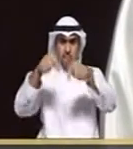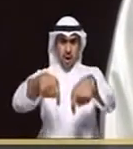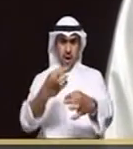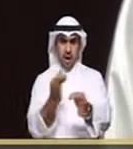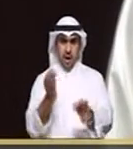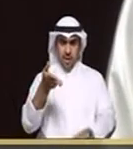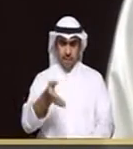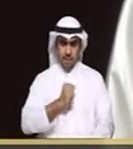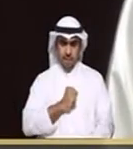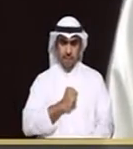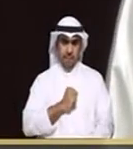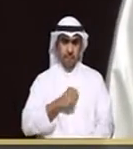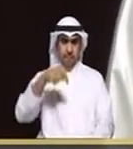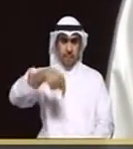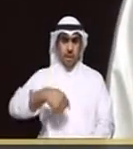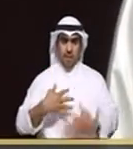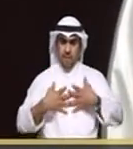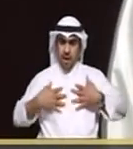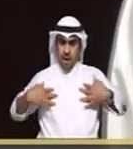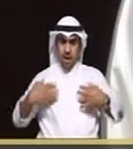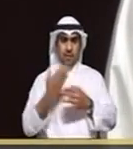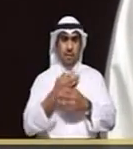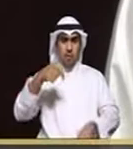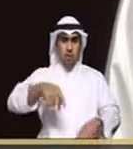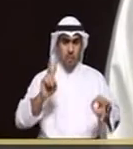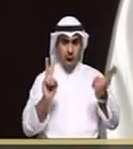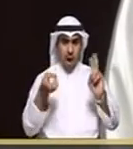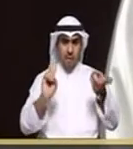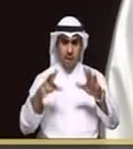والذي شرفنا بأن نحتفل اليوم